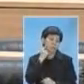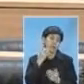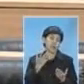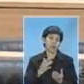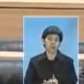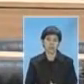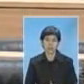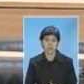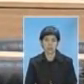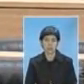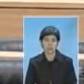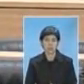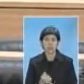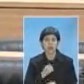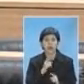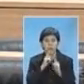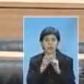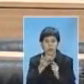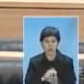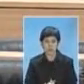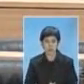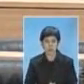กให้ท่านคุยก่อนนะคะ